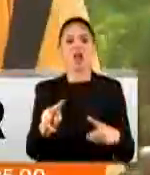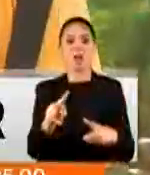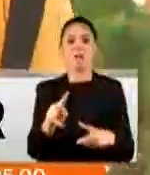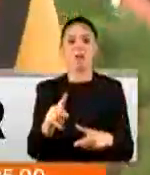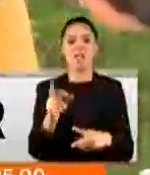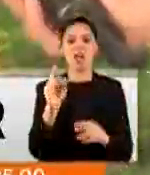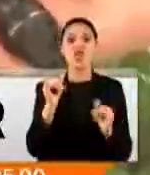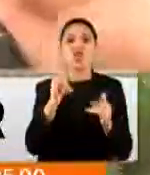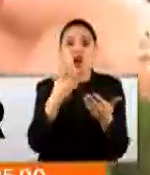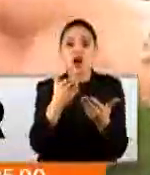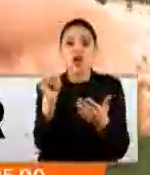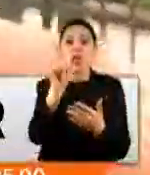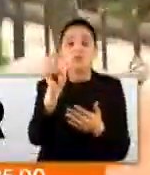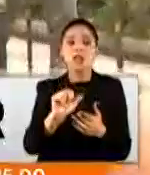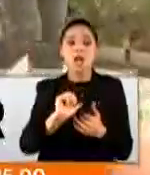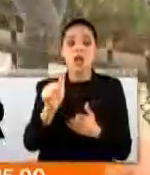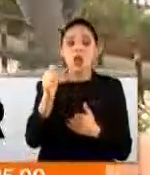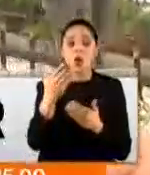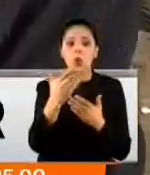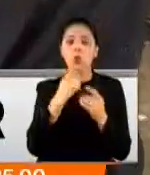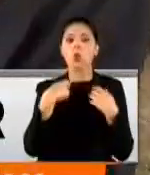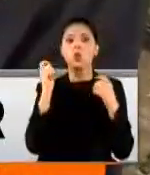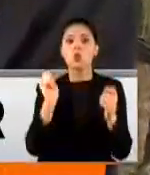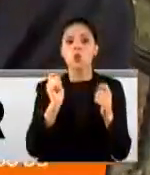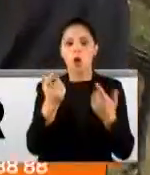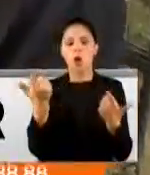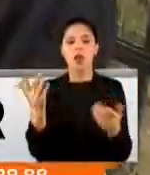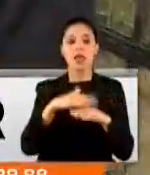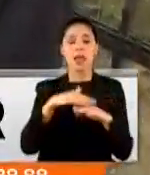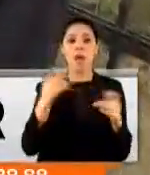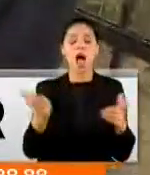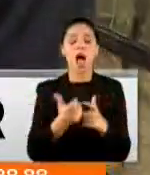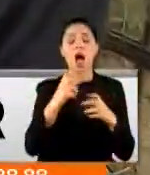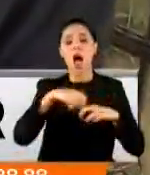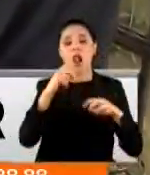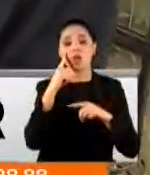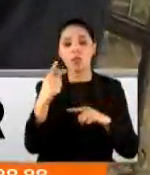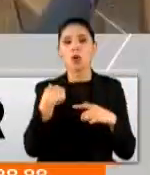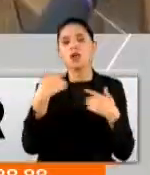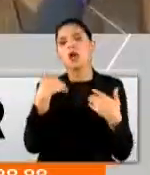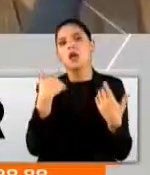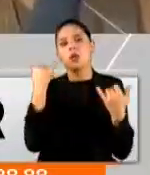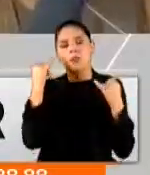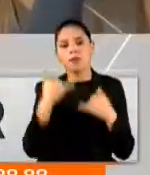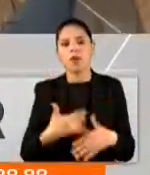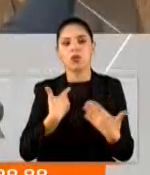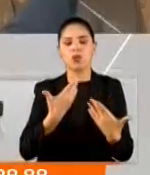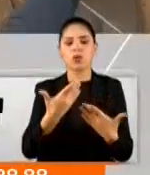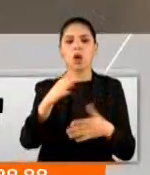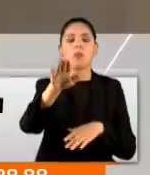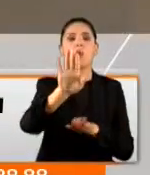yapıyorsunuz. 28 gün. O zaman işimiz zor bizim. Yapılan araştırma bunu söylüyor. O zaman biz yandık. Mesela kapı